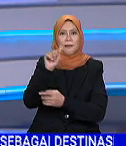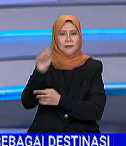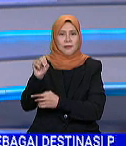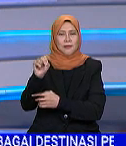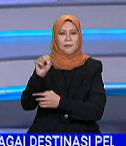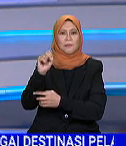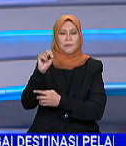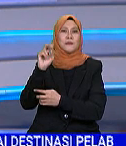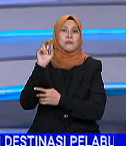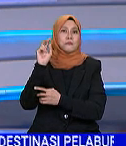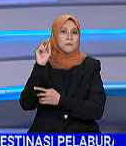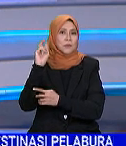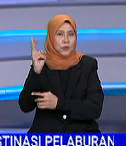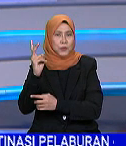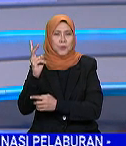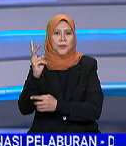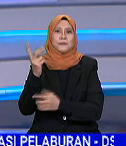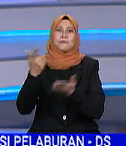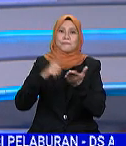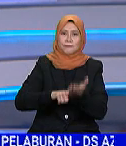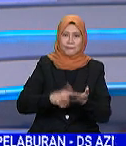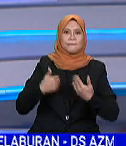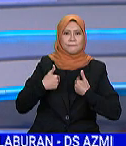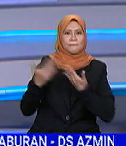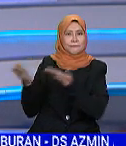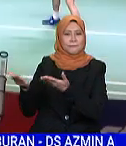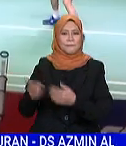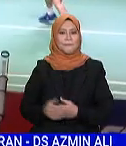di pusingan kedua. Tina Rama ada laporannya.